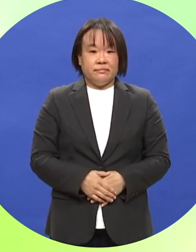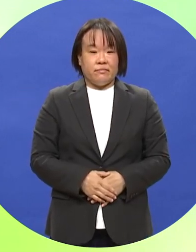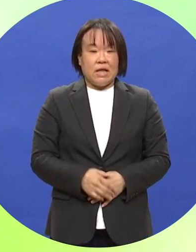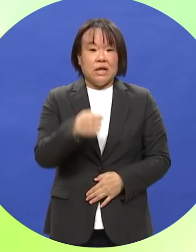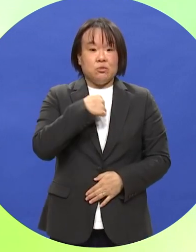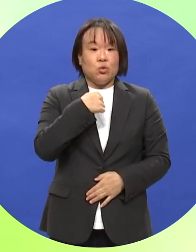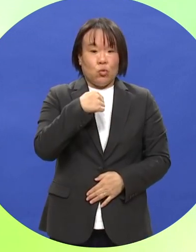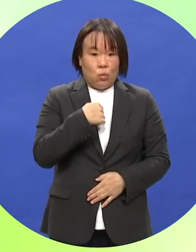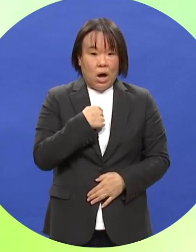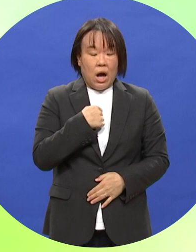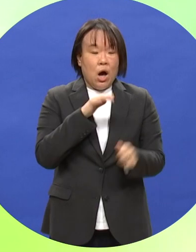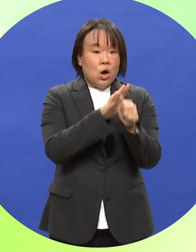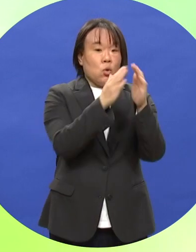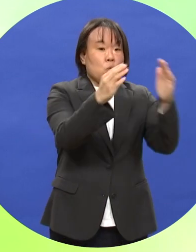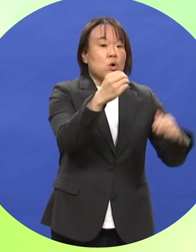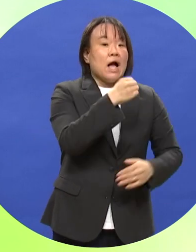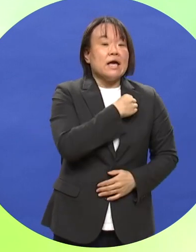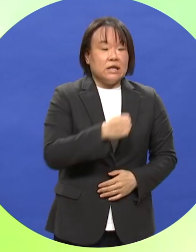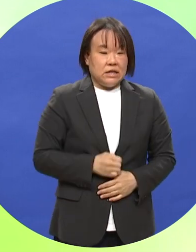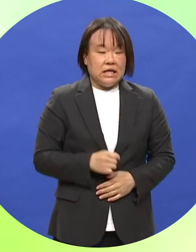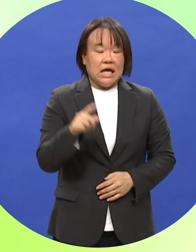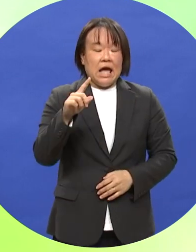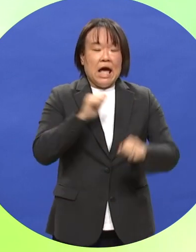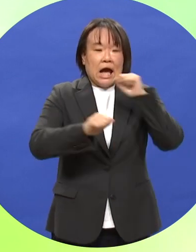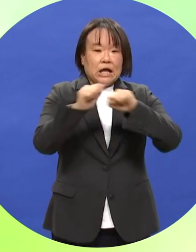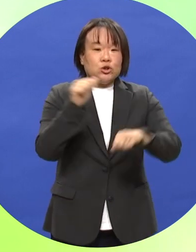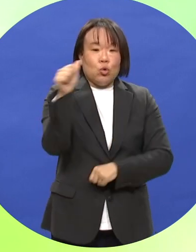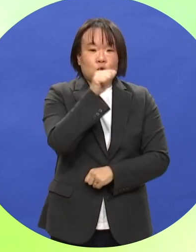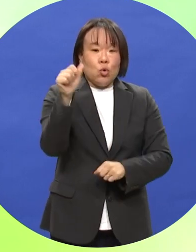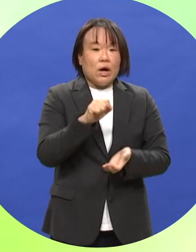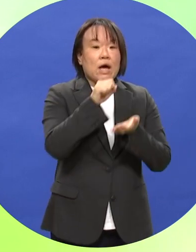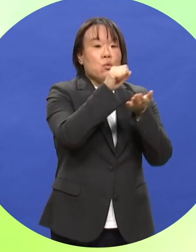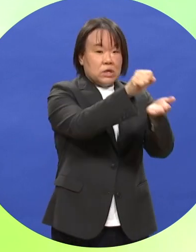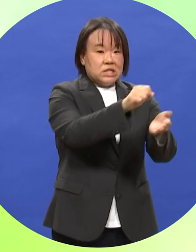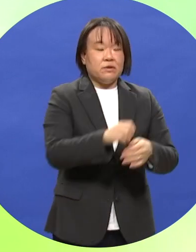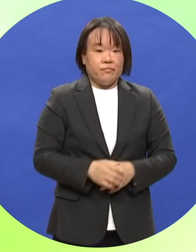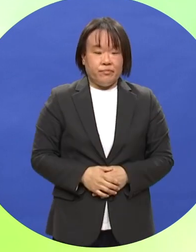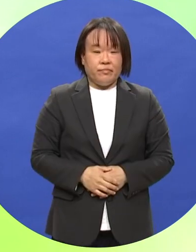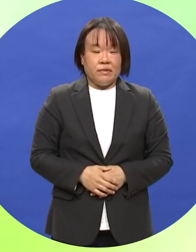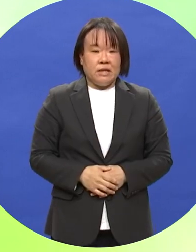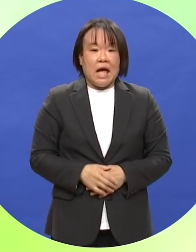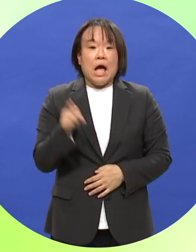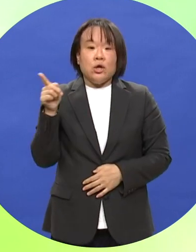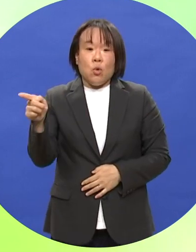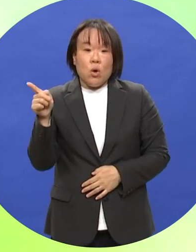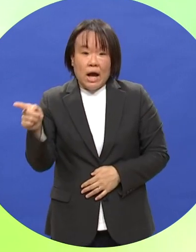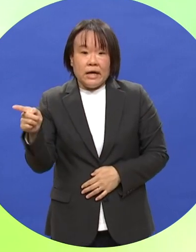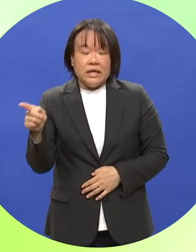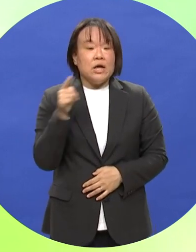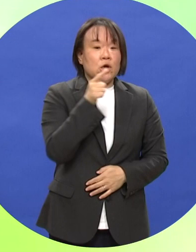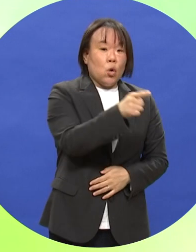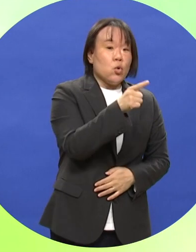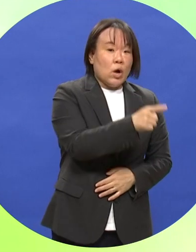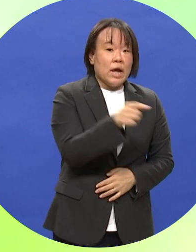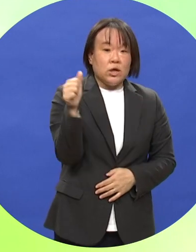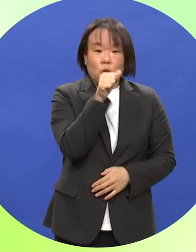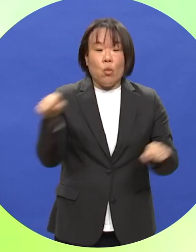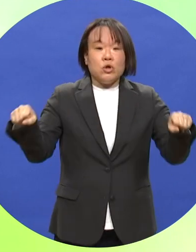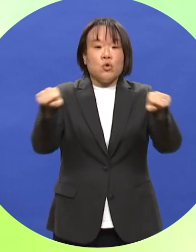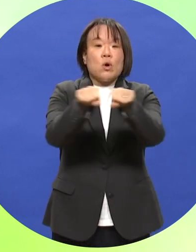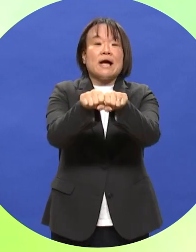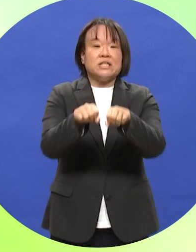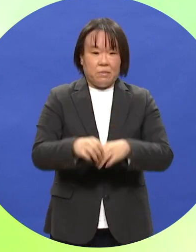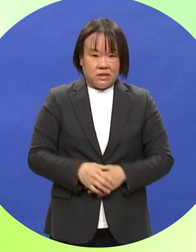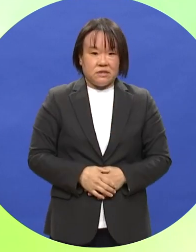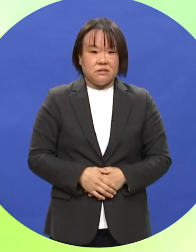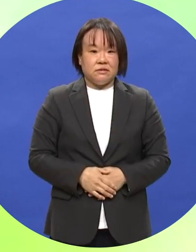事務局は協力会員に活動紹介をし、利用会員に協力会員を紹介